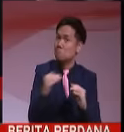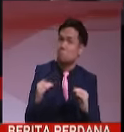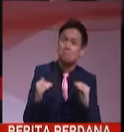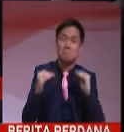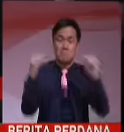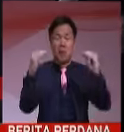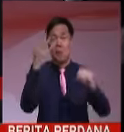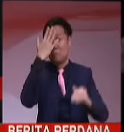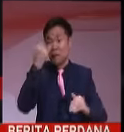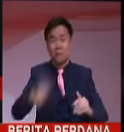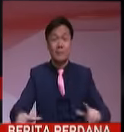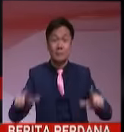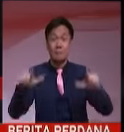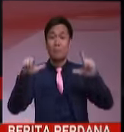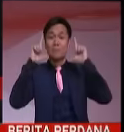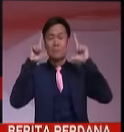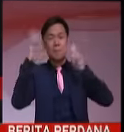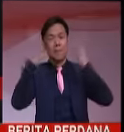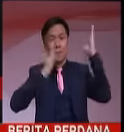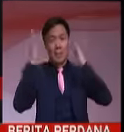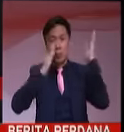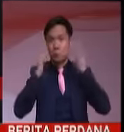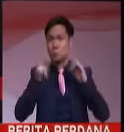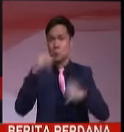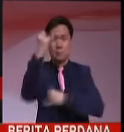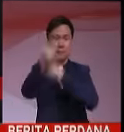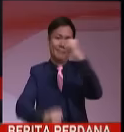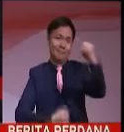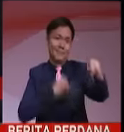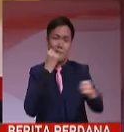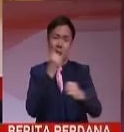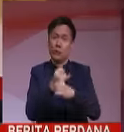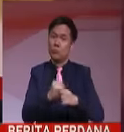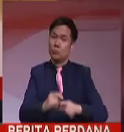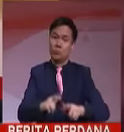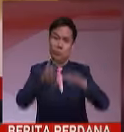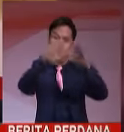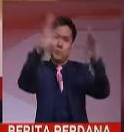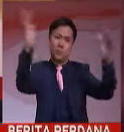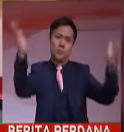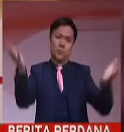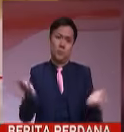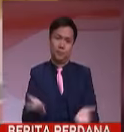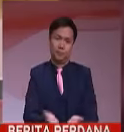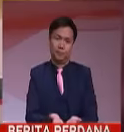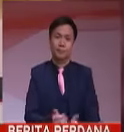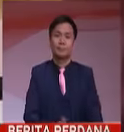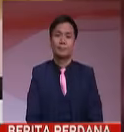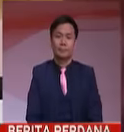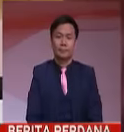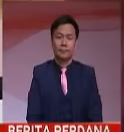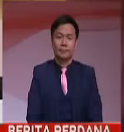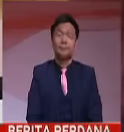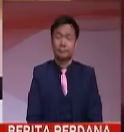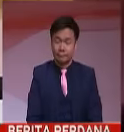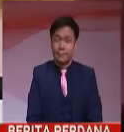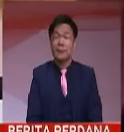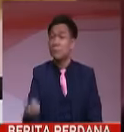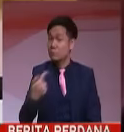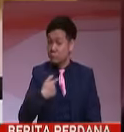meningkatkan nama negara ke Persada antarbangsa di Hai semuanya AF ini adalah